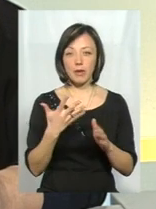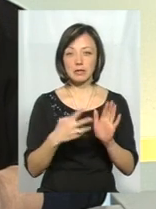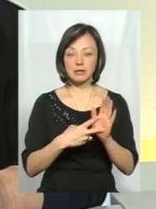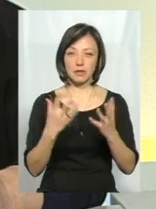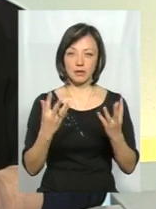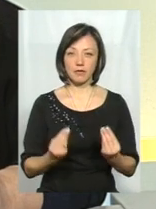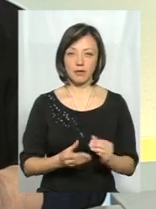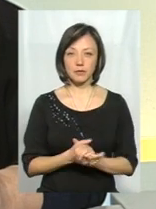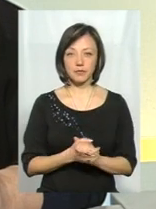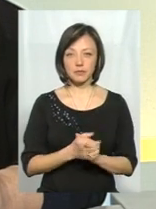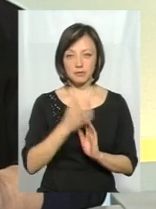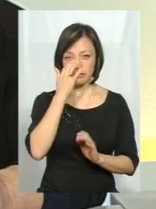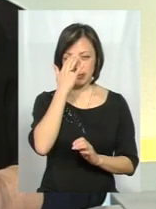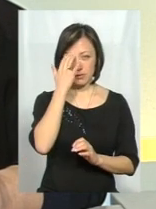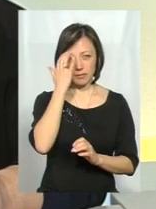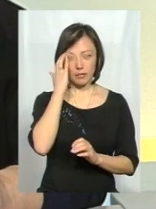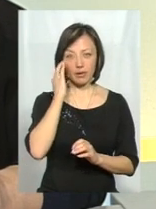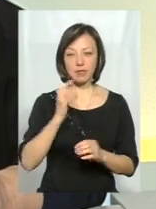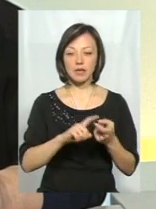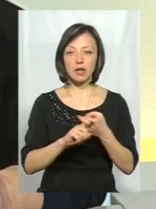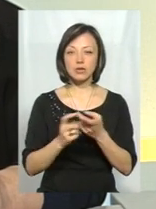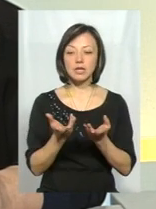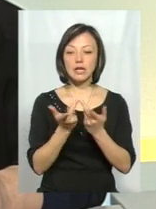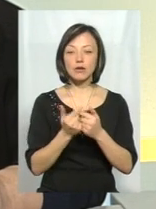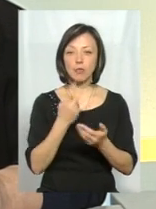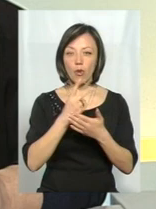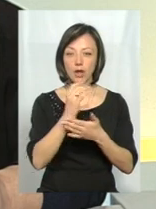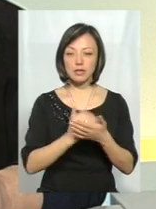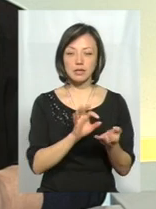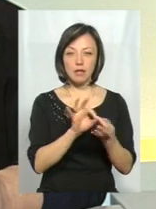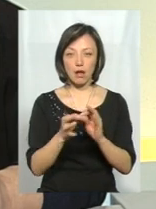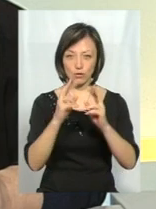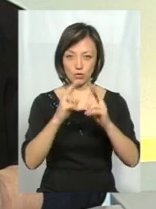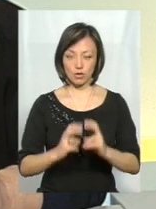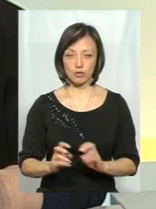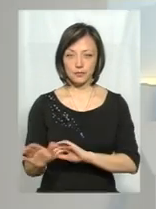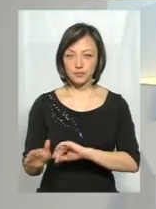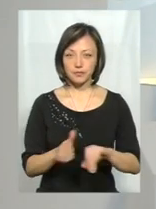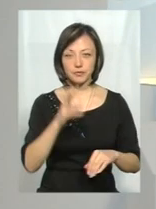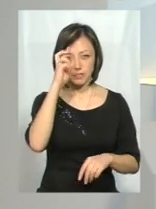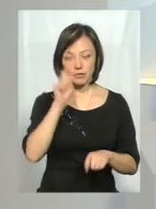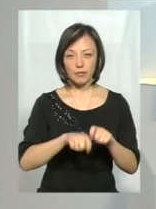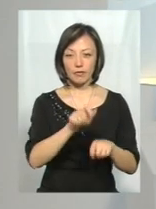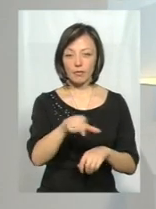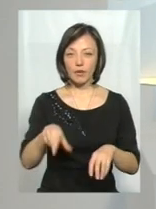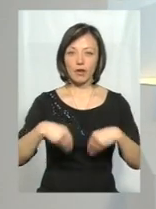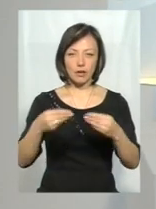днів. Залежно від кількості показників і складності дослідження. От державним інспекторам надано доволі широкий